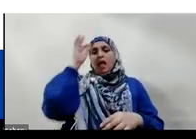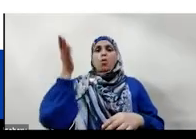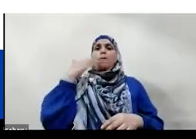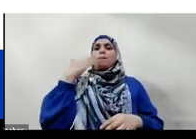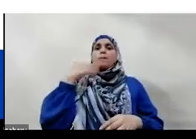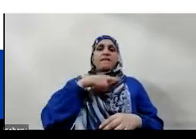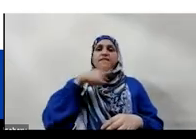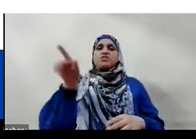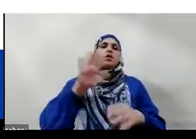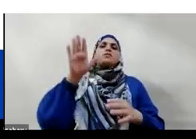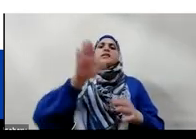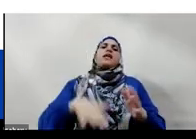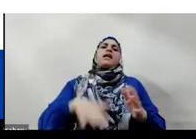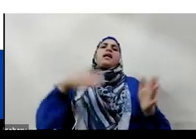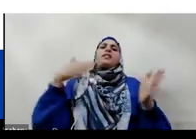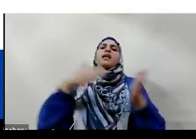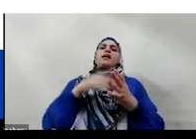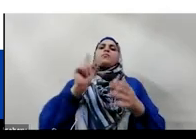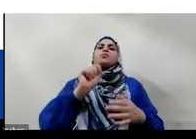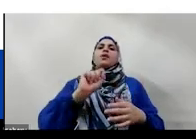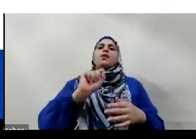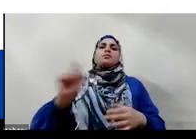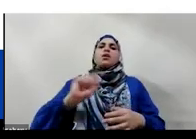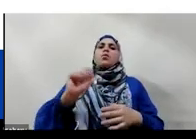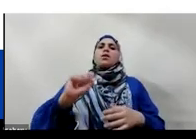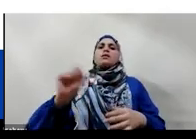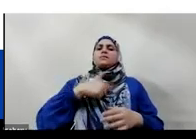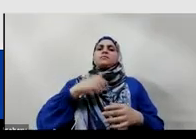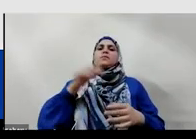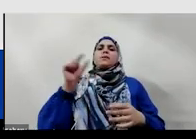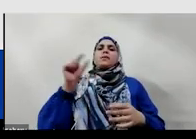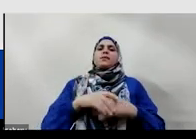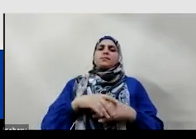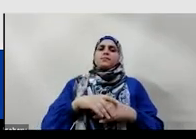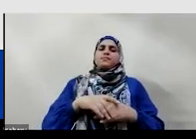listed بختار other، وبكتب اسم البرنامج اللي أنا سافرت عليه.